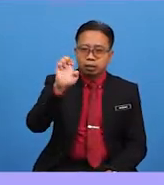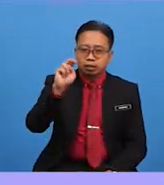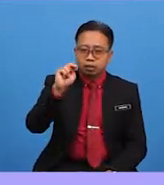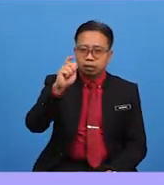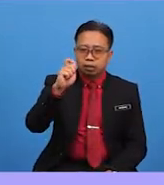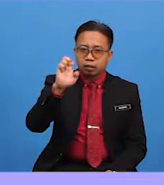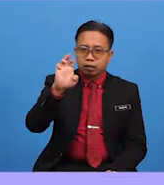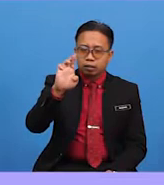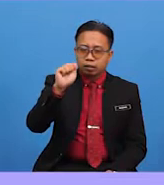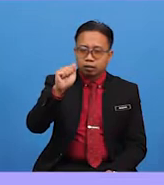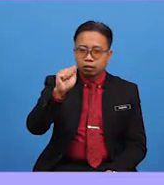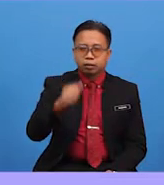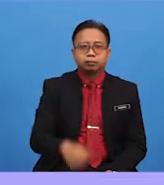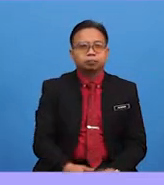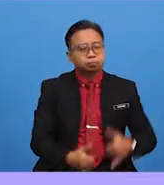tentera.